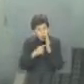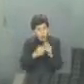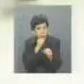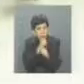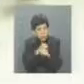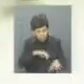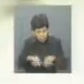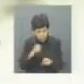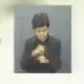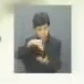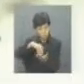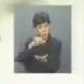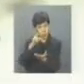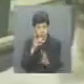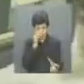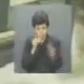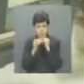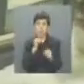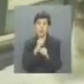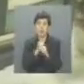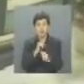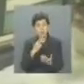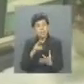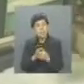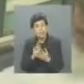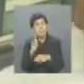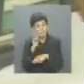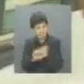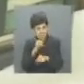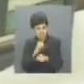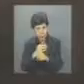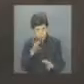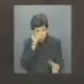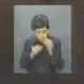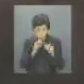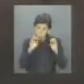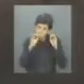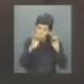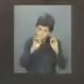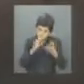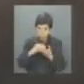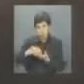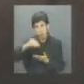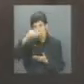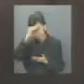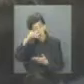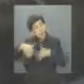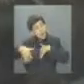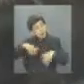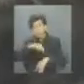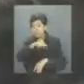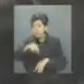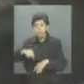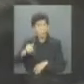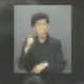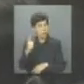การศูนย์ด้วยระบบการเรียนรู้แบบ e-learning ที่ขยายโอกาสการเรียนรู้ให้กับครูนักเรียนและประชาชนทั่วไปรวม